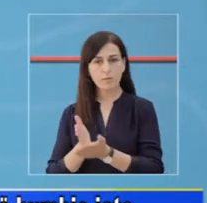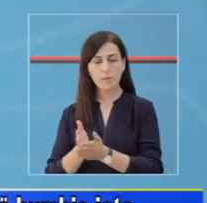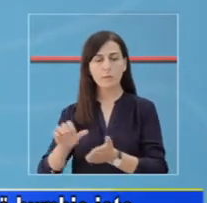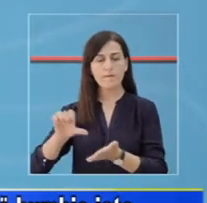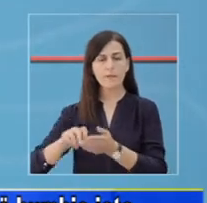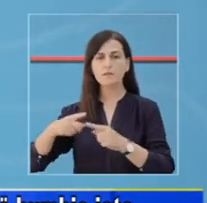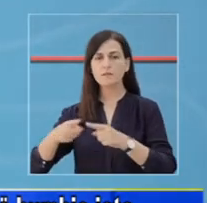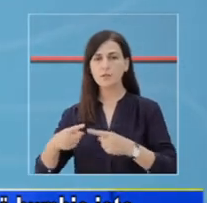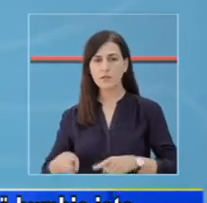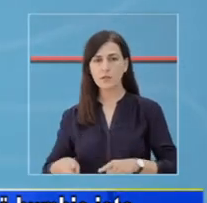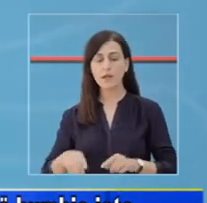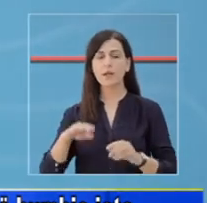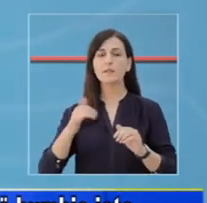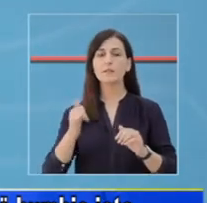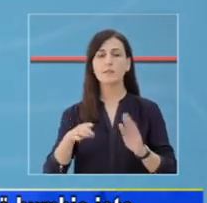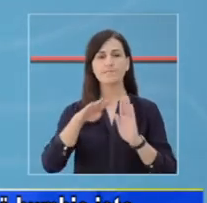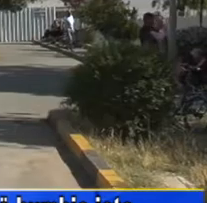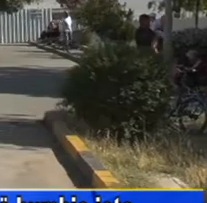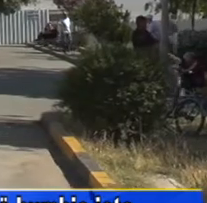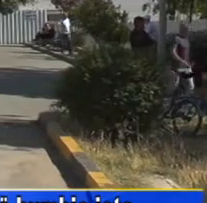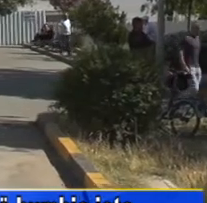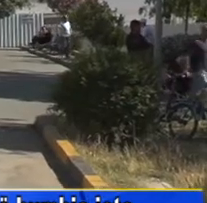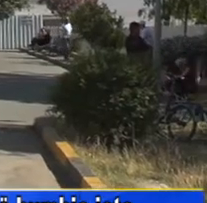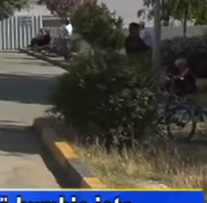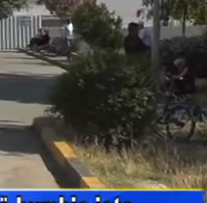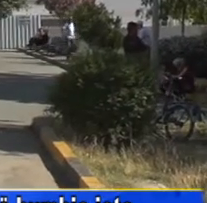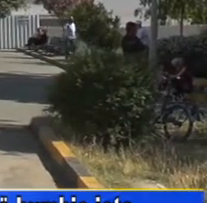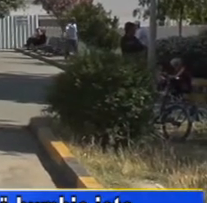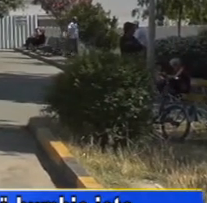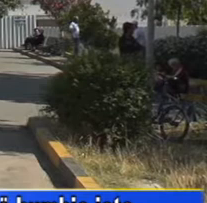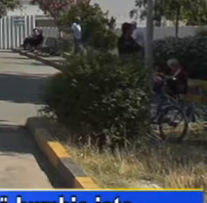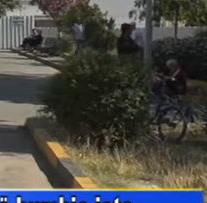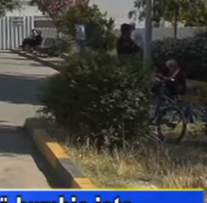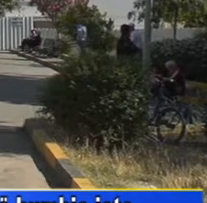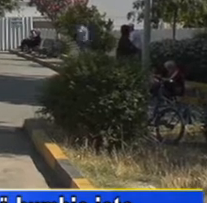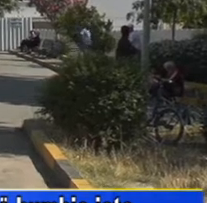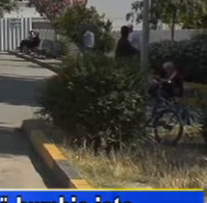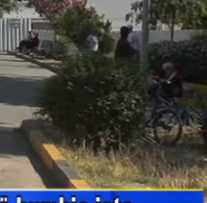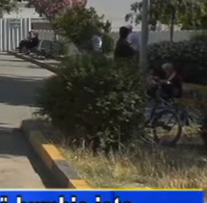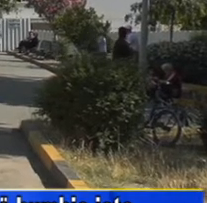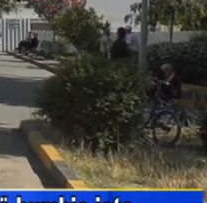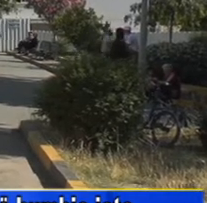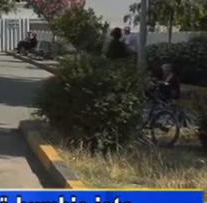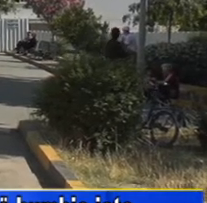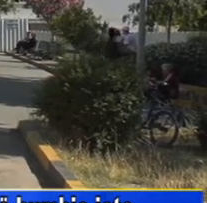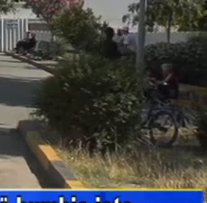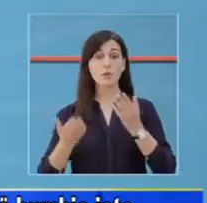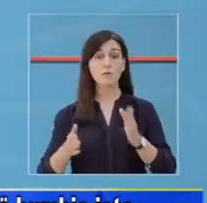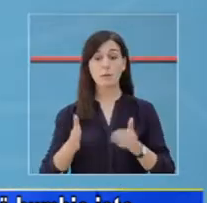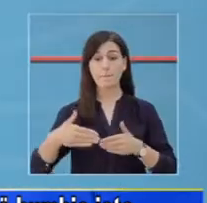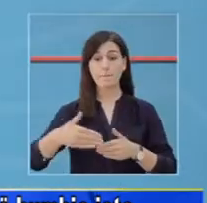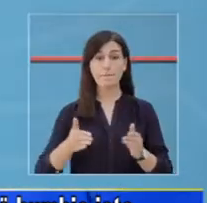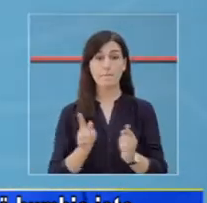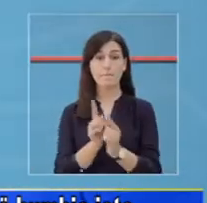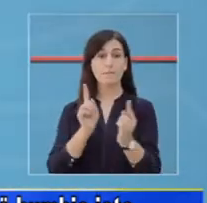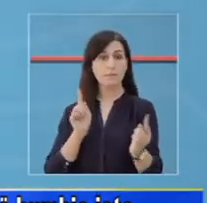raste të reja me COVID-19 në vendin tonë, një prej të cilëve në Durrës kontakti rasteve të konfirmuara më herët pozitiv.